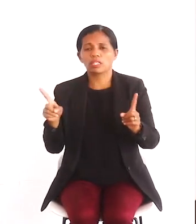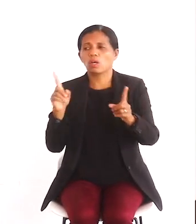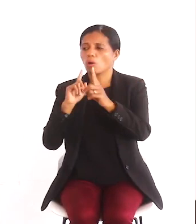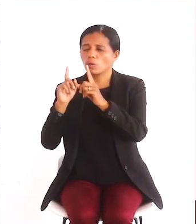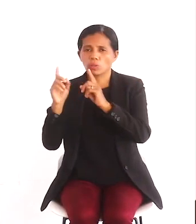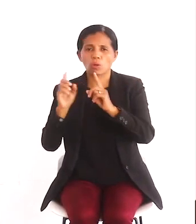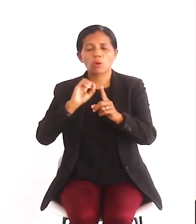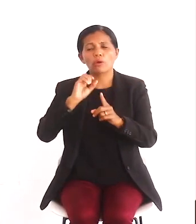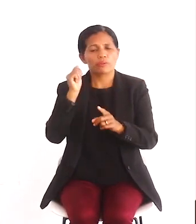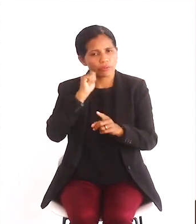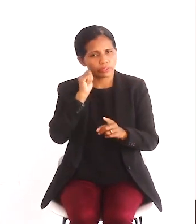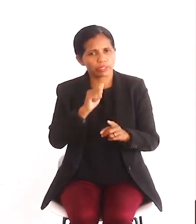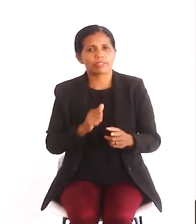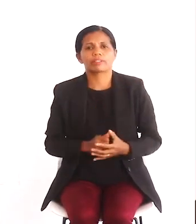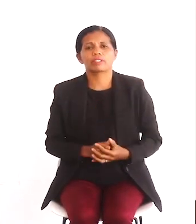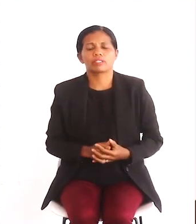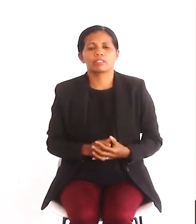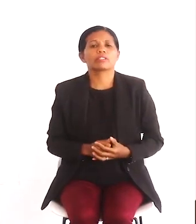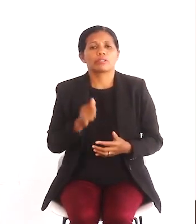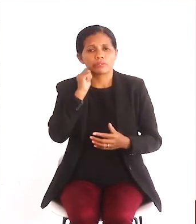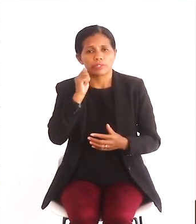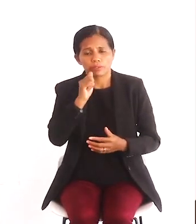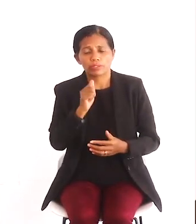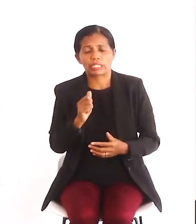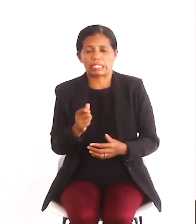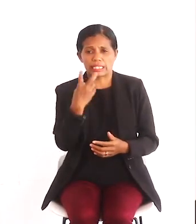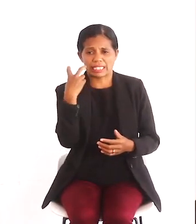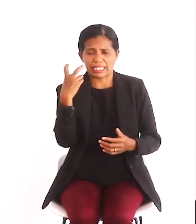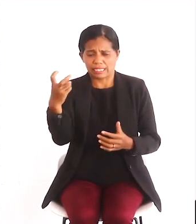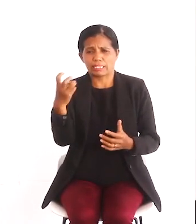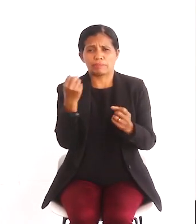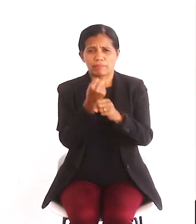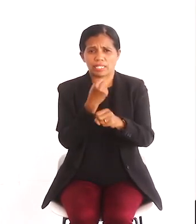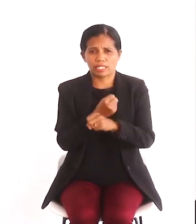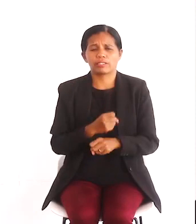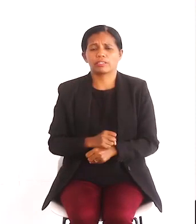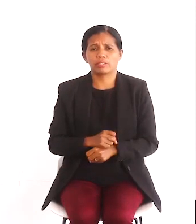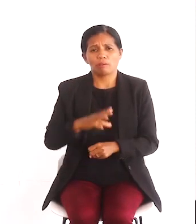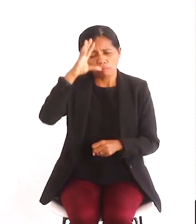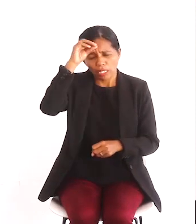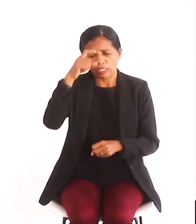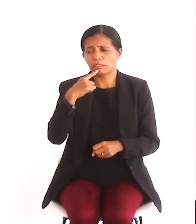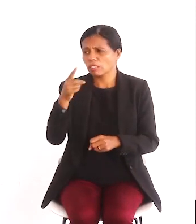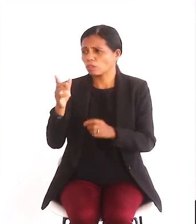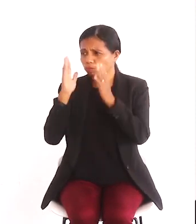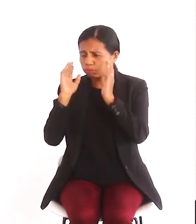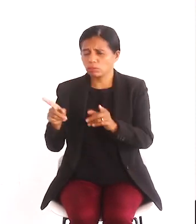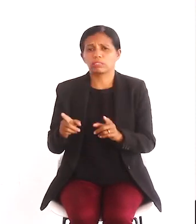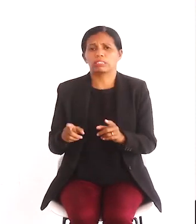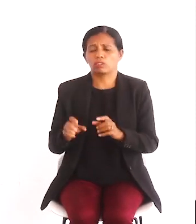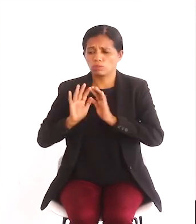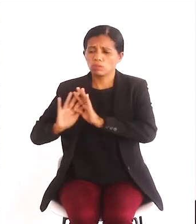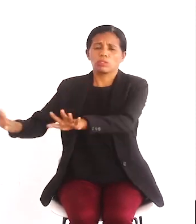alin Titu la responde, Zulia começa dere vidru ho makas litam. Titu hateke Zulia ho oimbot no duru Zulia ni